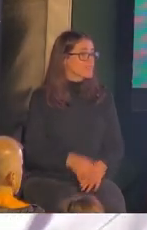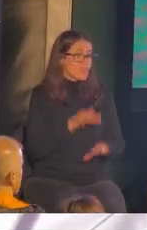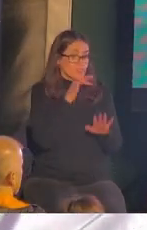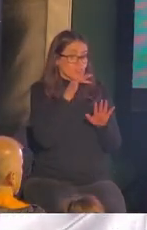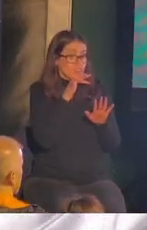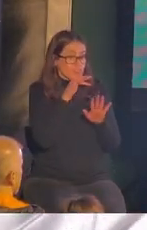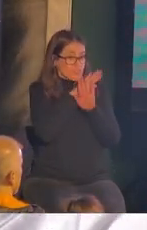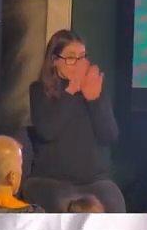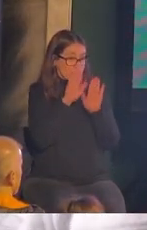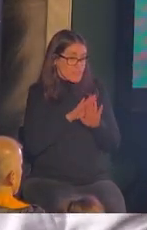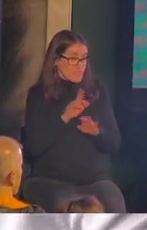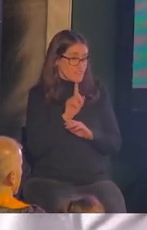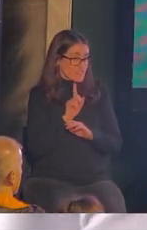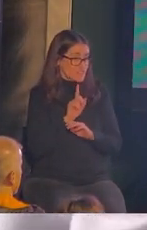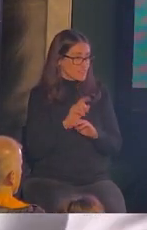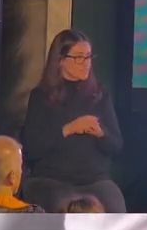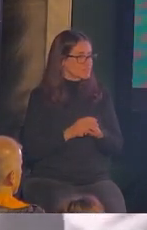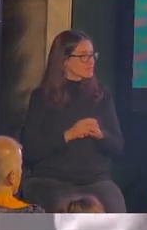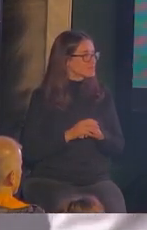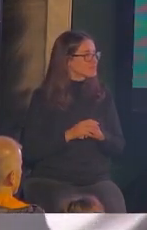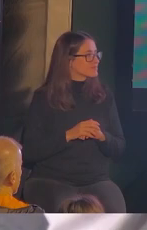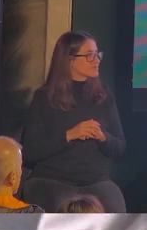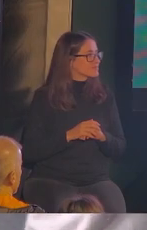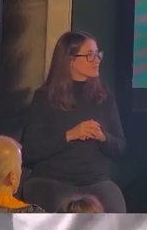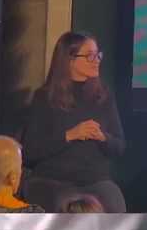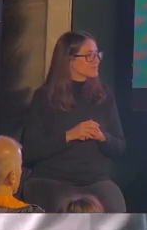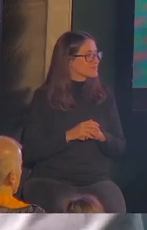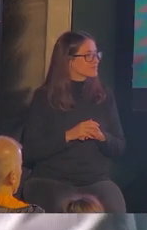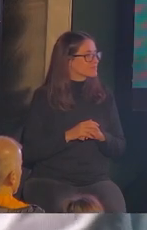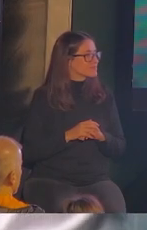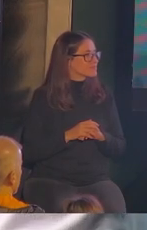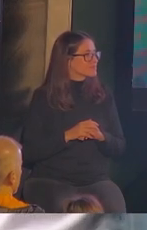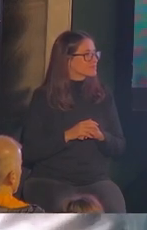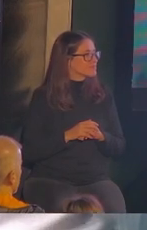tot. Ara és la part més difícil.